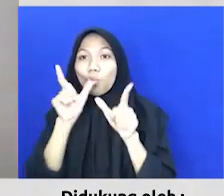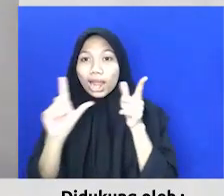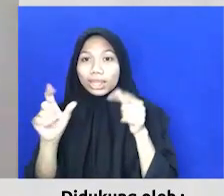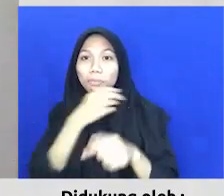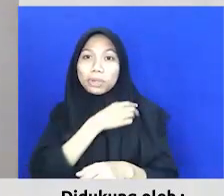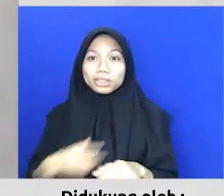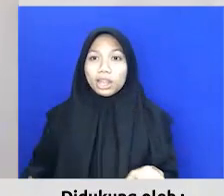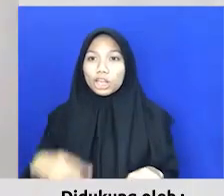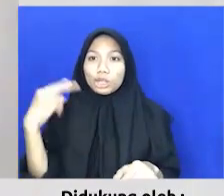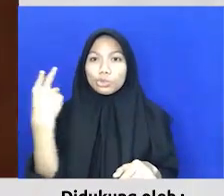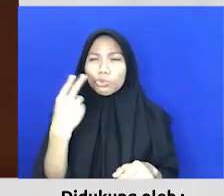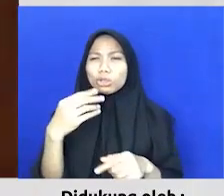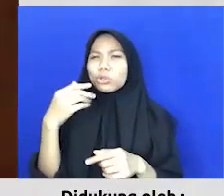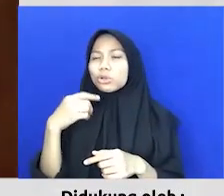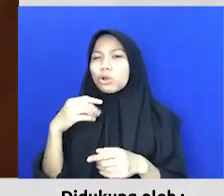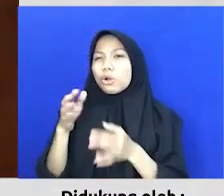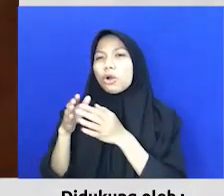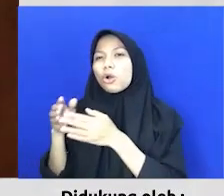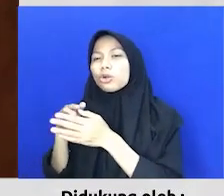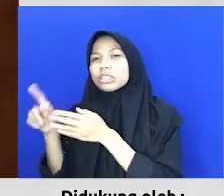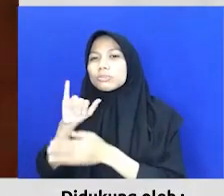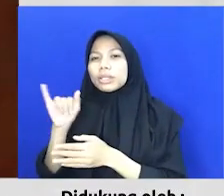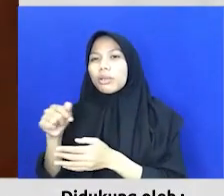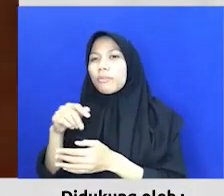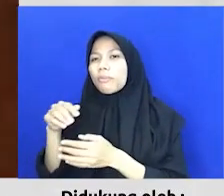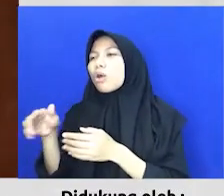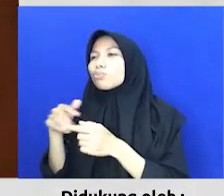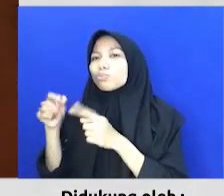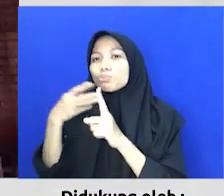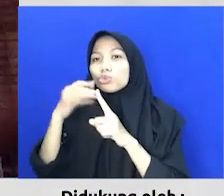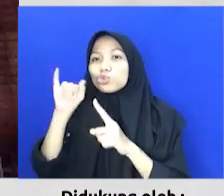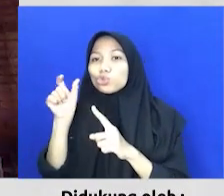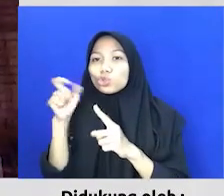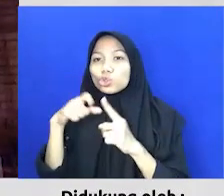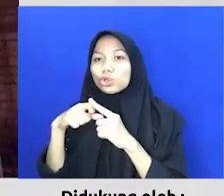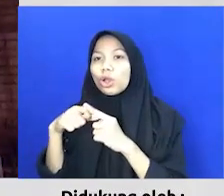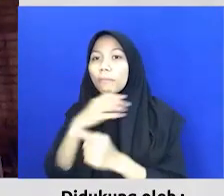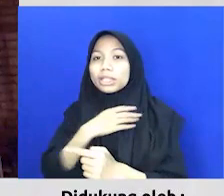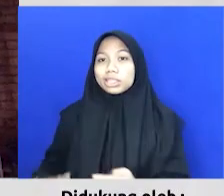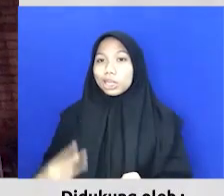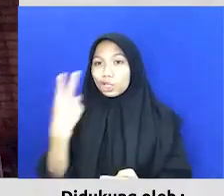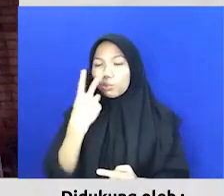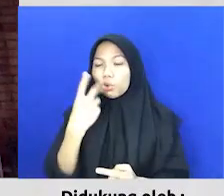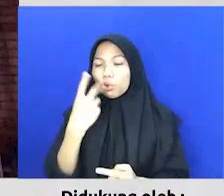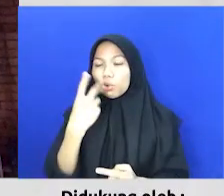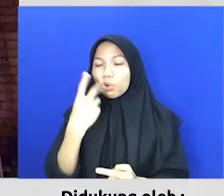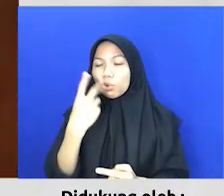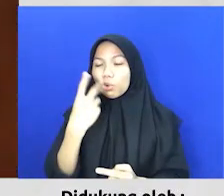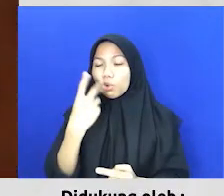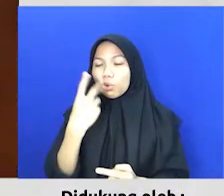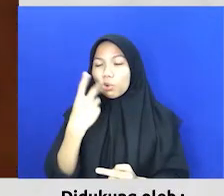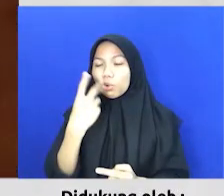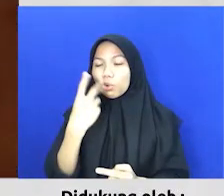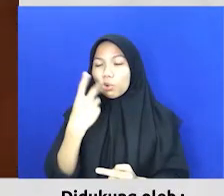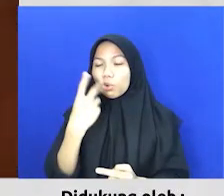Hatta mau datang. Kalau enggak salah itu film Krisis waktu itu ya. Nah, orang mengatakan, tanggung deh Bapak itu